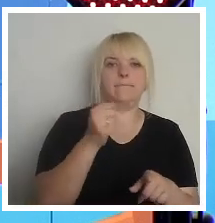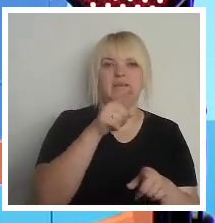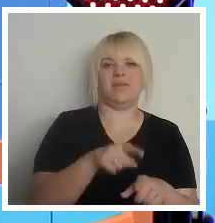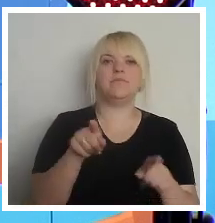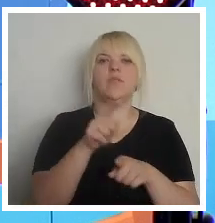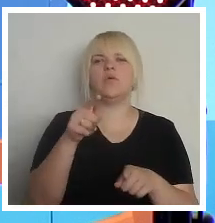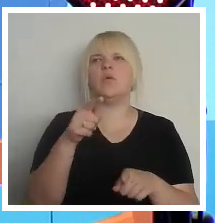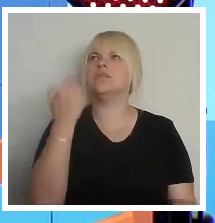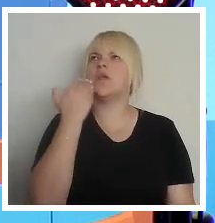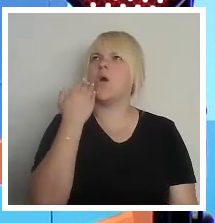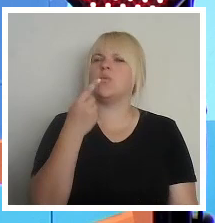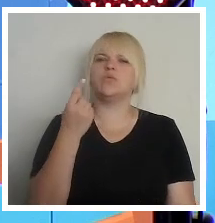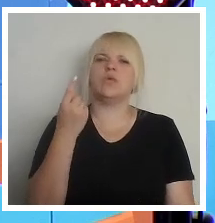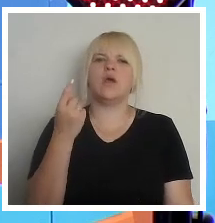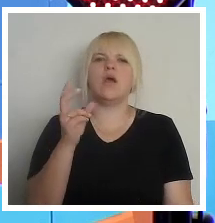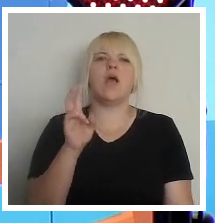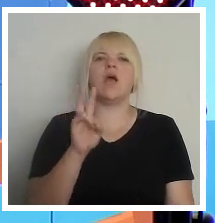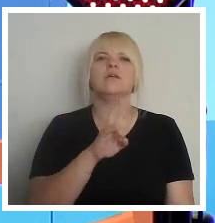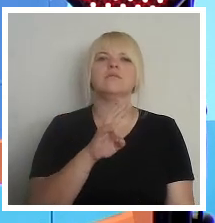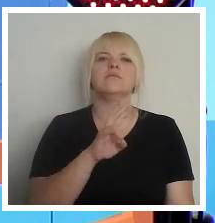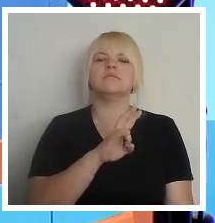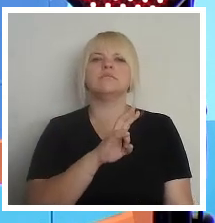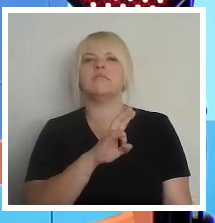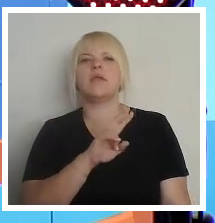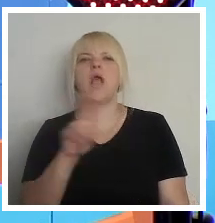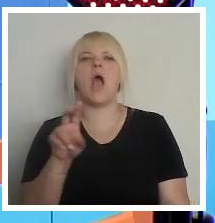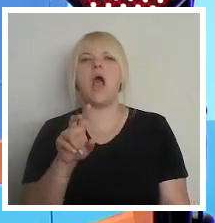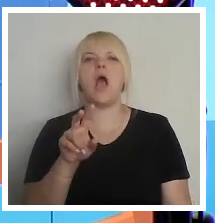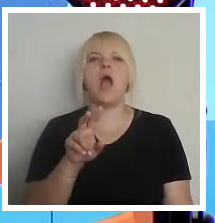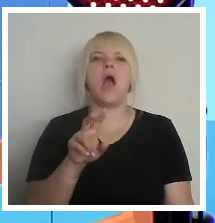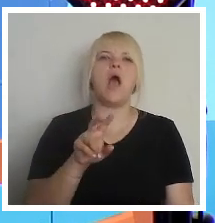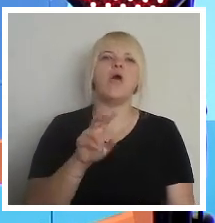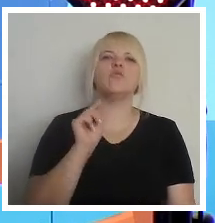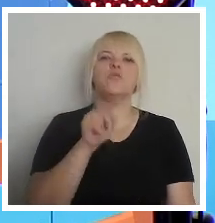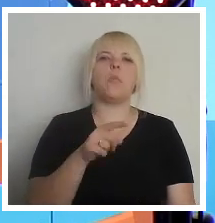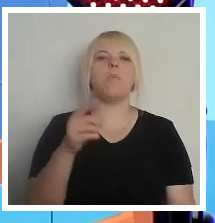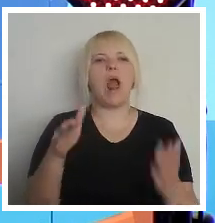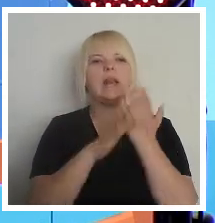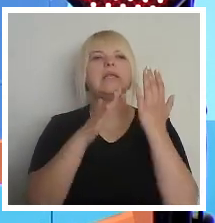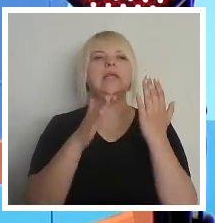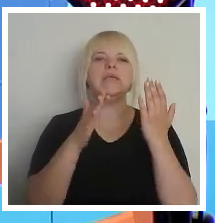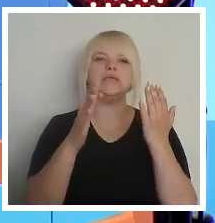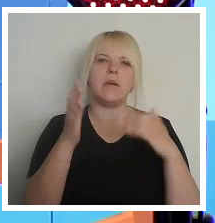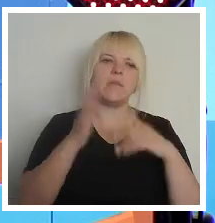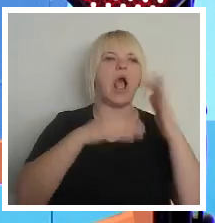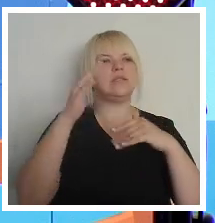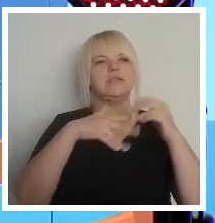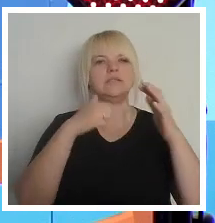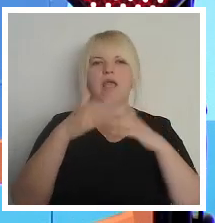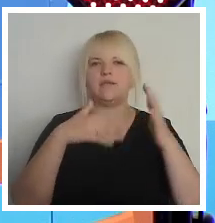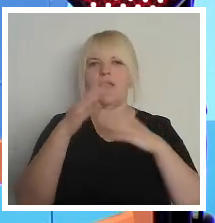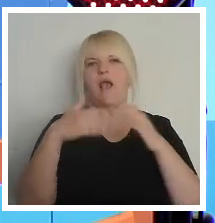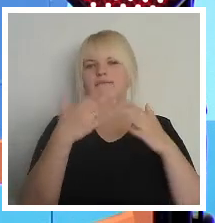par how to, tādi iekšējie mājas darbu, palīgs praktiskajā solī. Kā uzbūvēt siltumnīcu